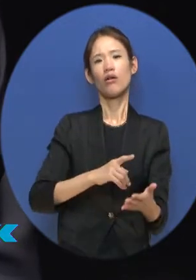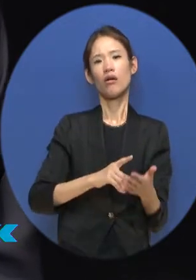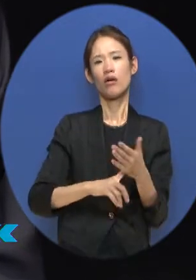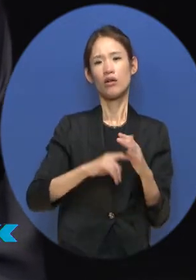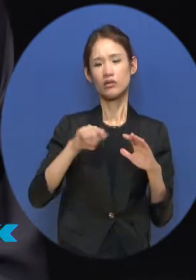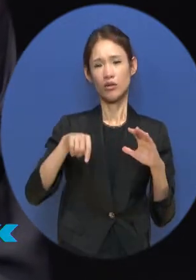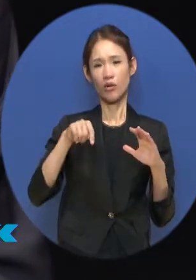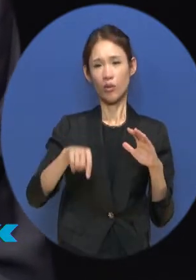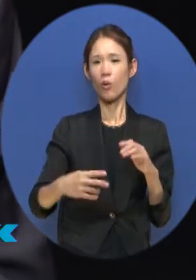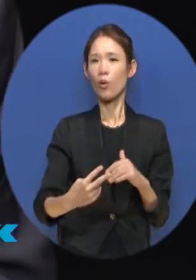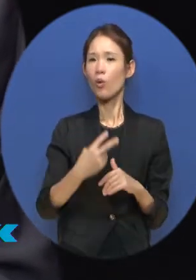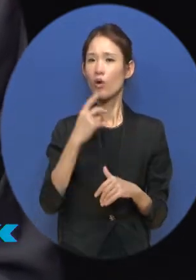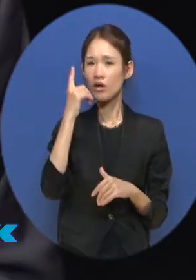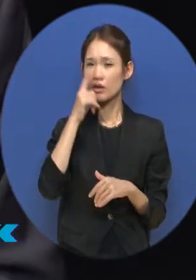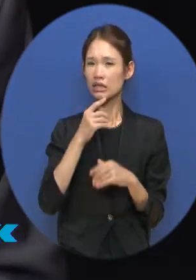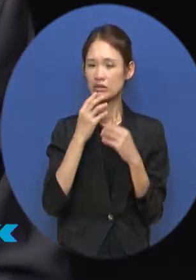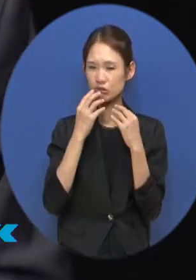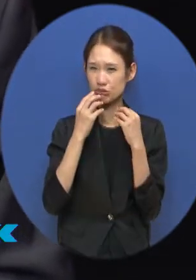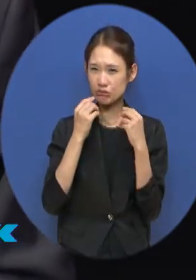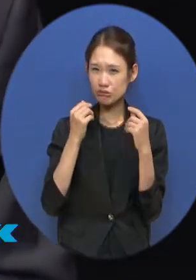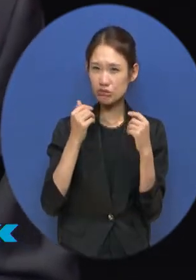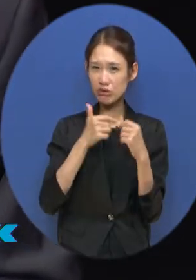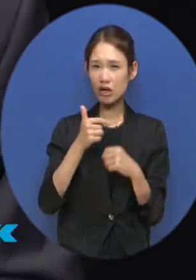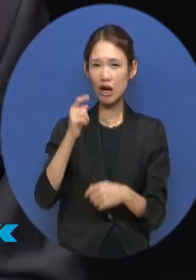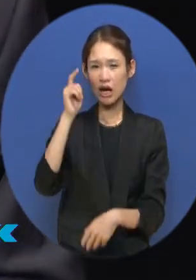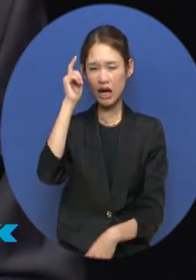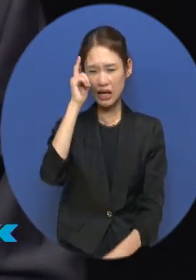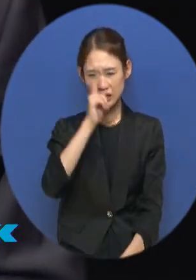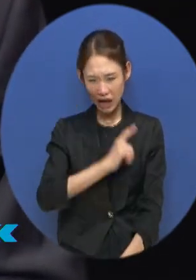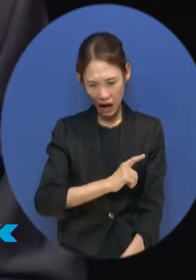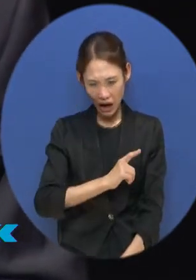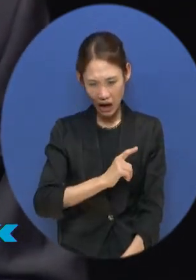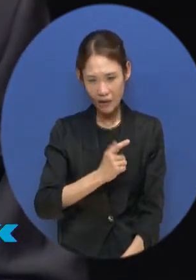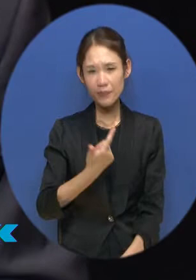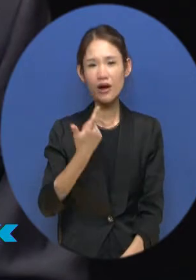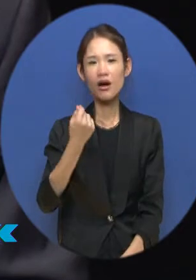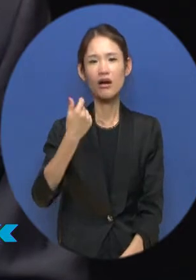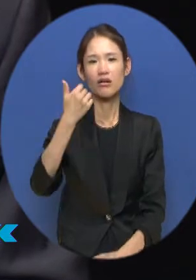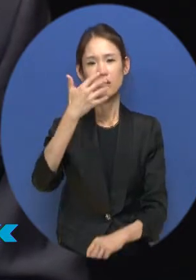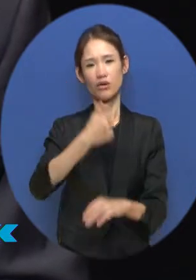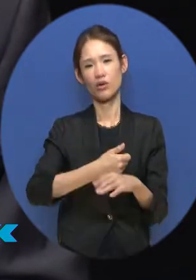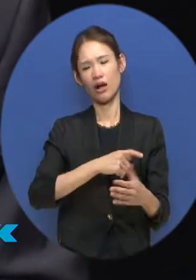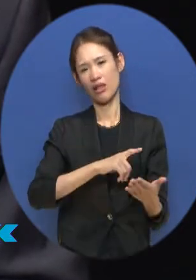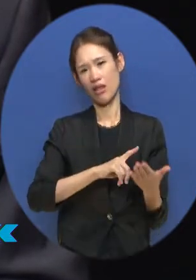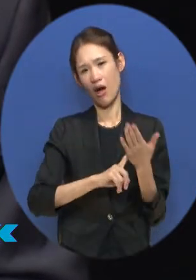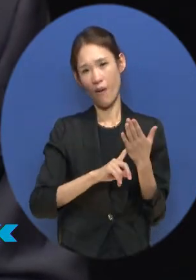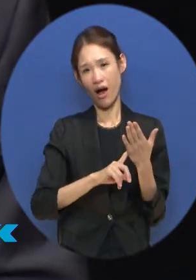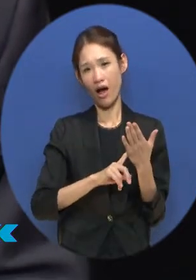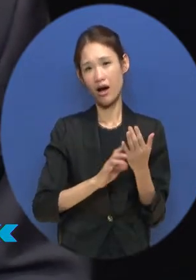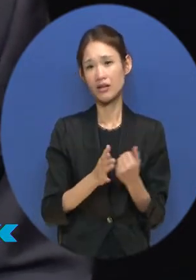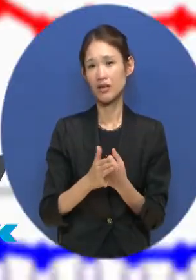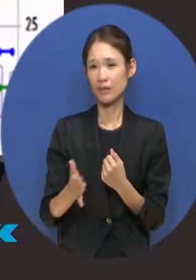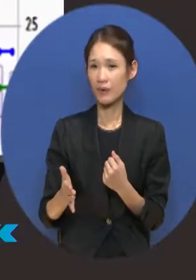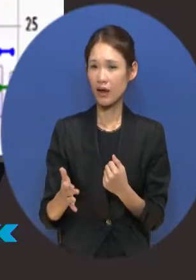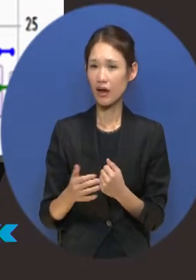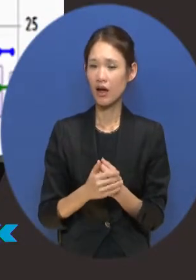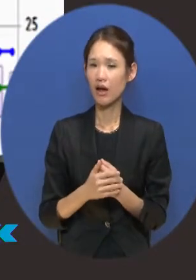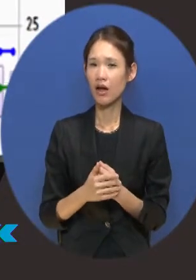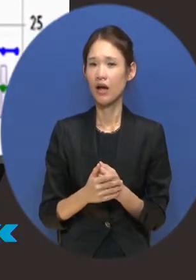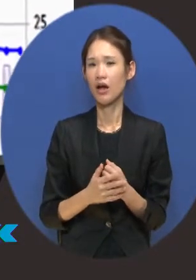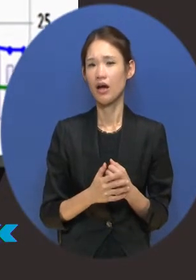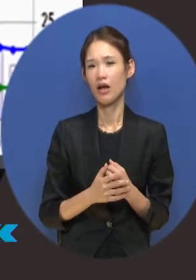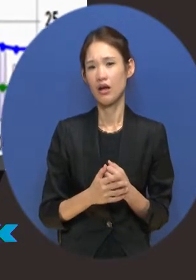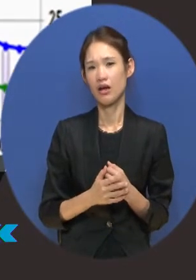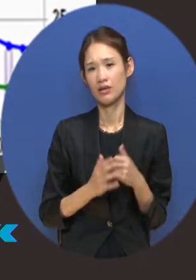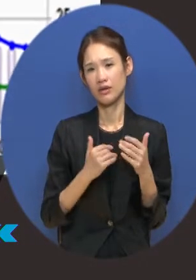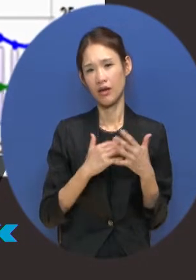공기가 미세먼지가 아주 나빠지는 그런 결과가 돼서 사실상 이제 거기를